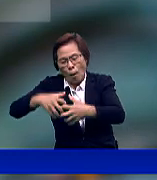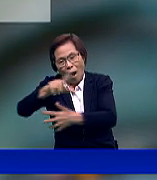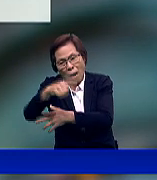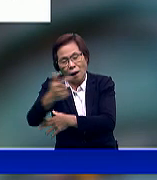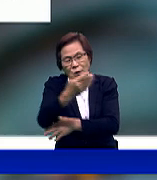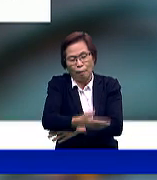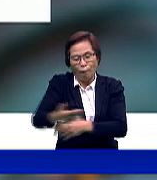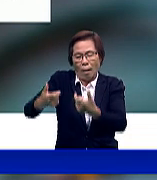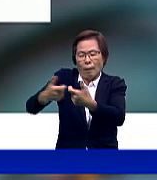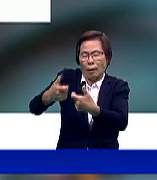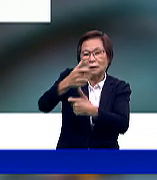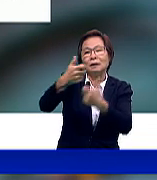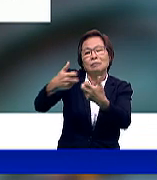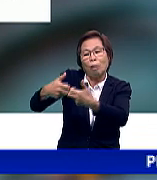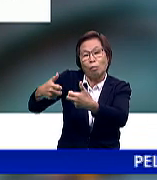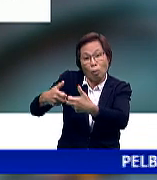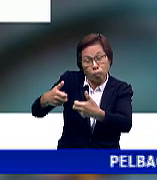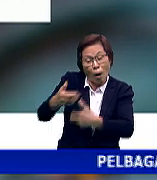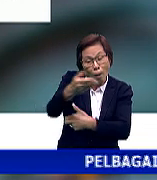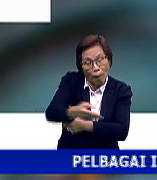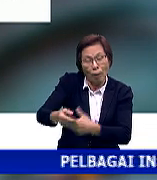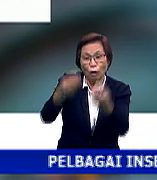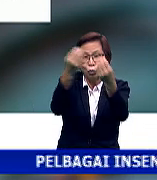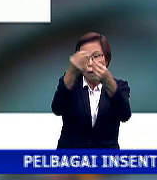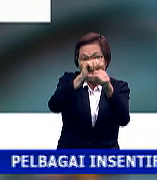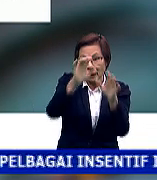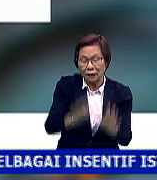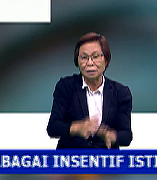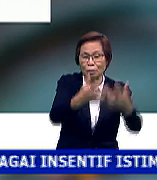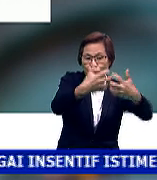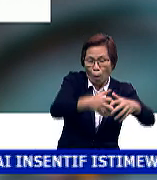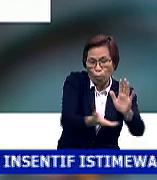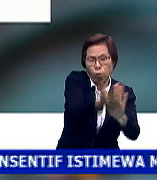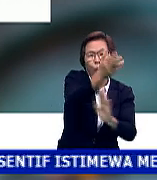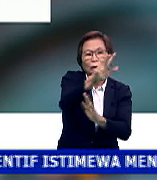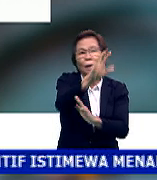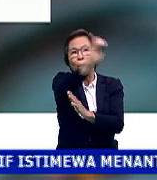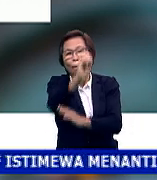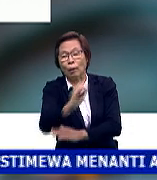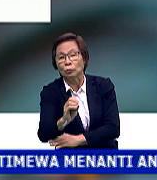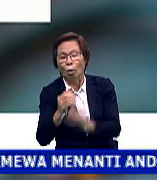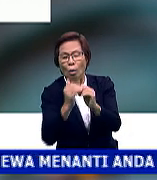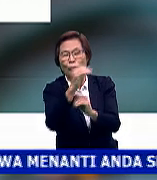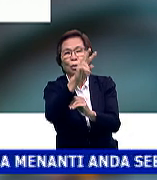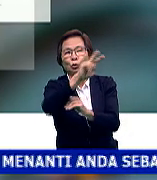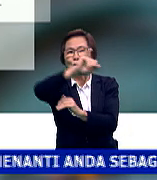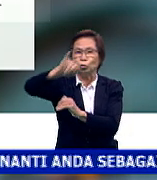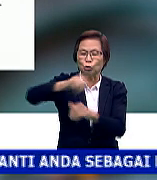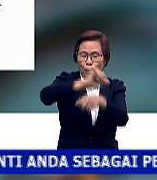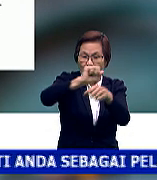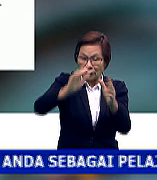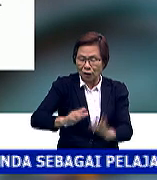produk elektrik dan elektronik jumlah pekerja sektor pembuatan juga meningkat 300 yaitu lebih 2 juta orang